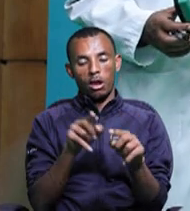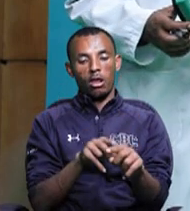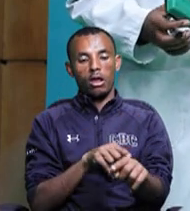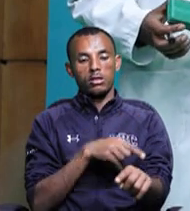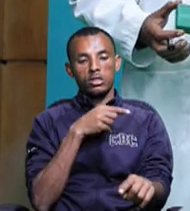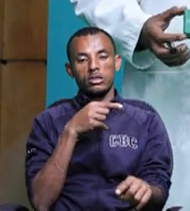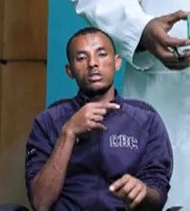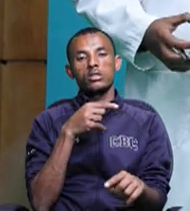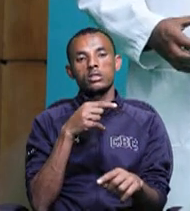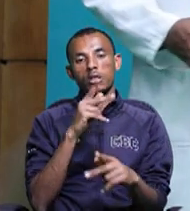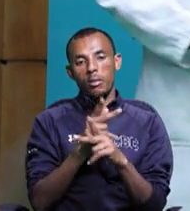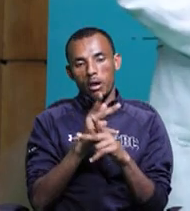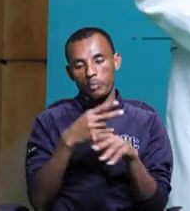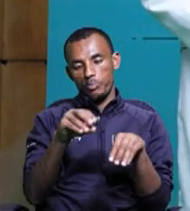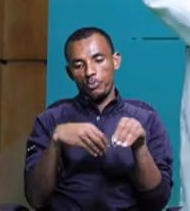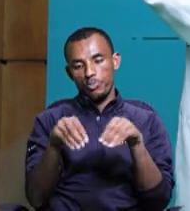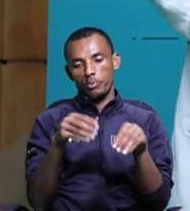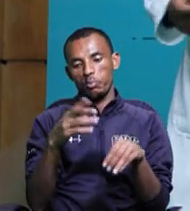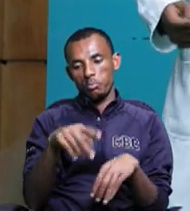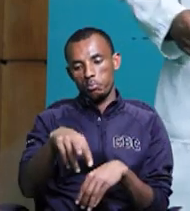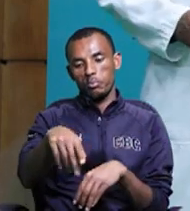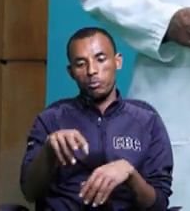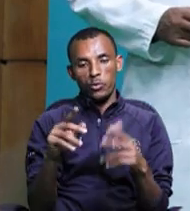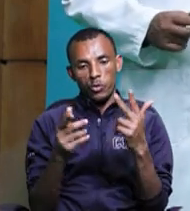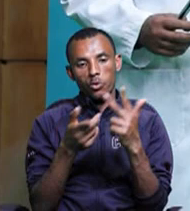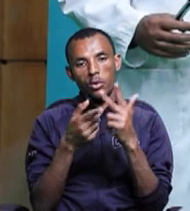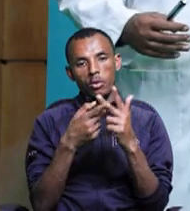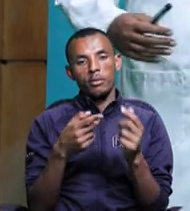ርቀታችንን ጠብቀን እንድንቀሳቀስ። ሶስተኛው